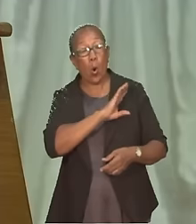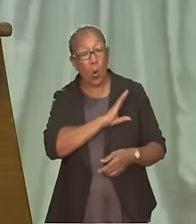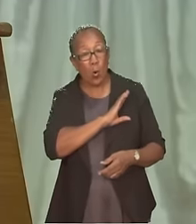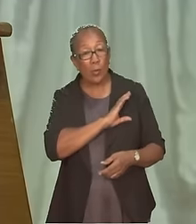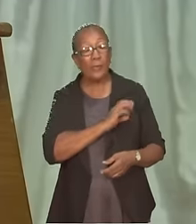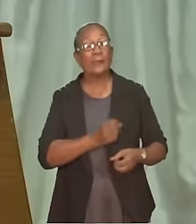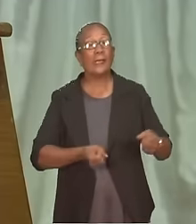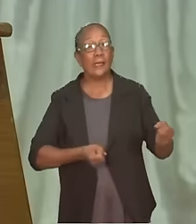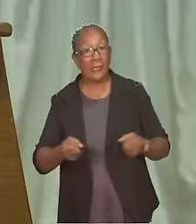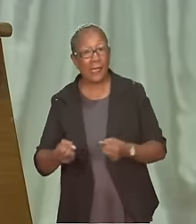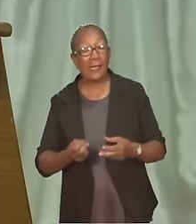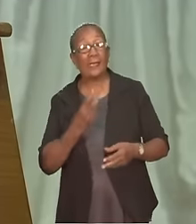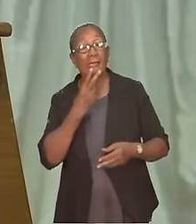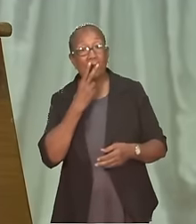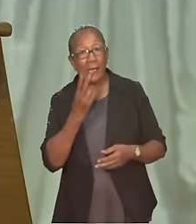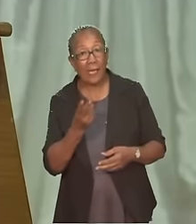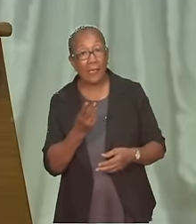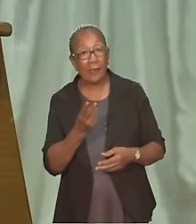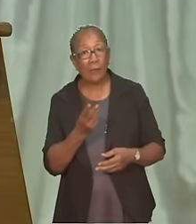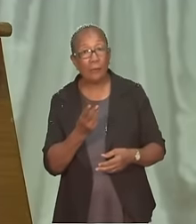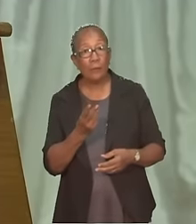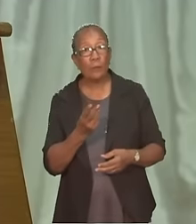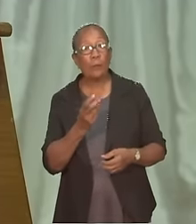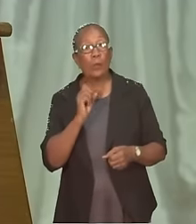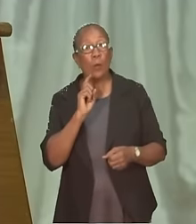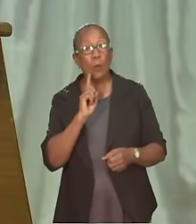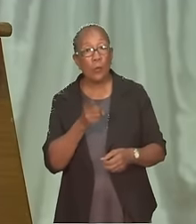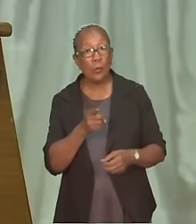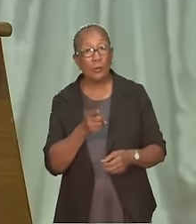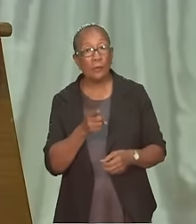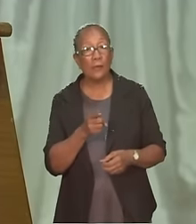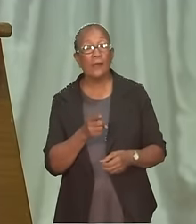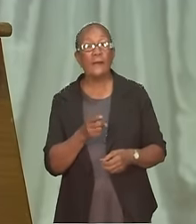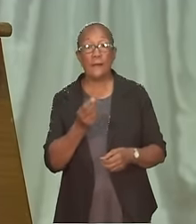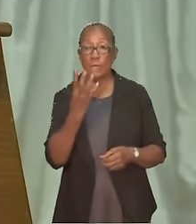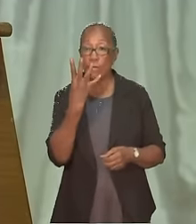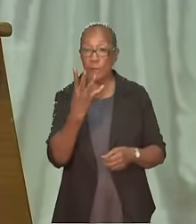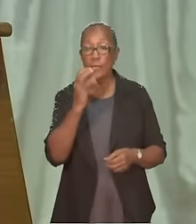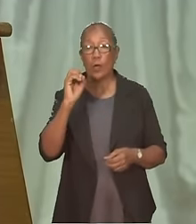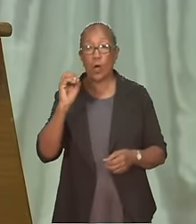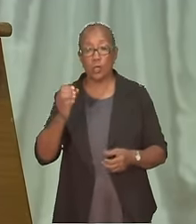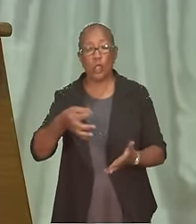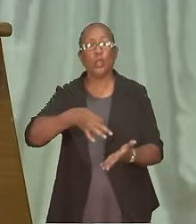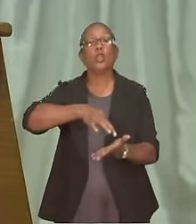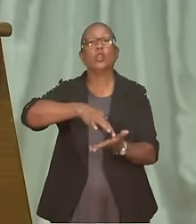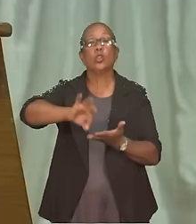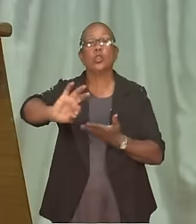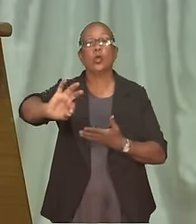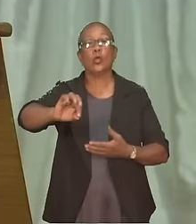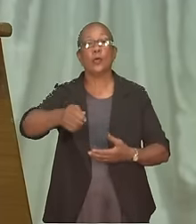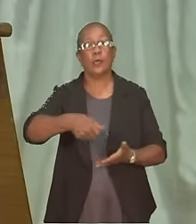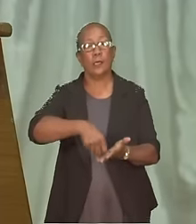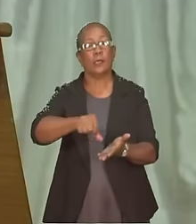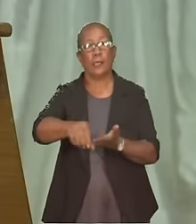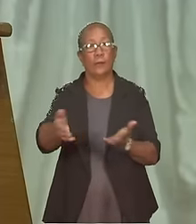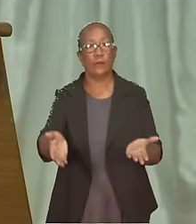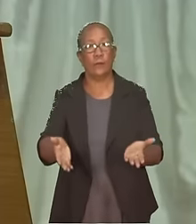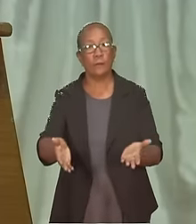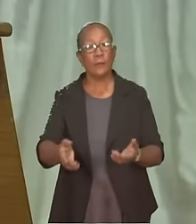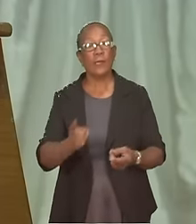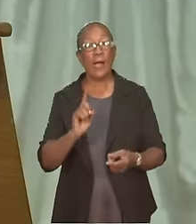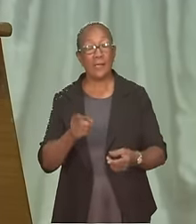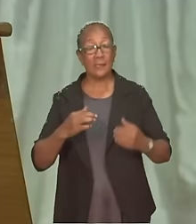hun tot 900, die 400 teruggeven. Dus als iemand 1000 verbruikt,